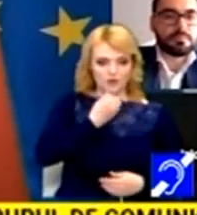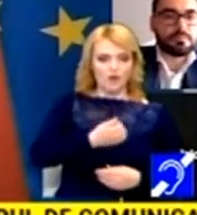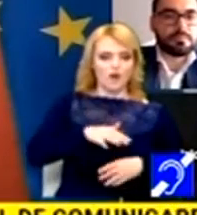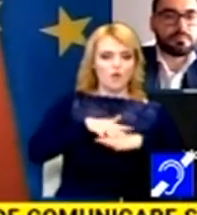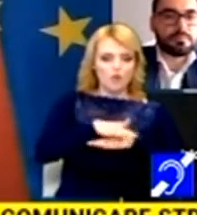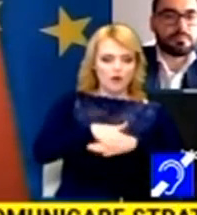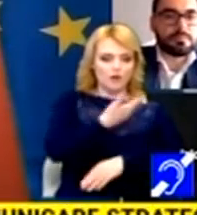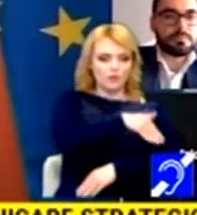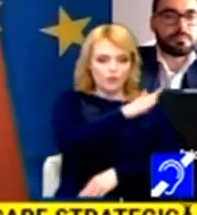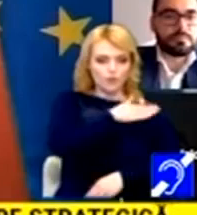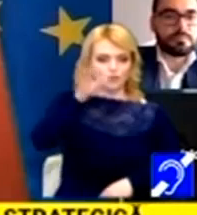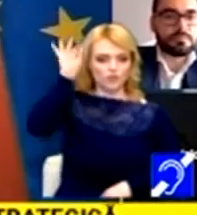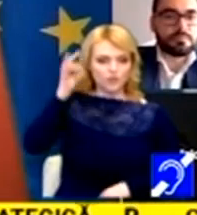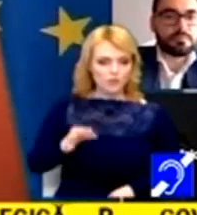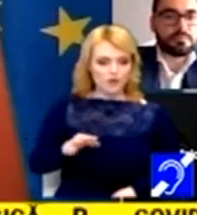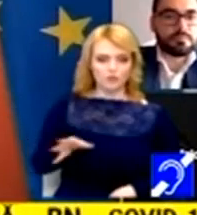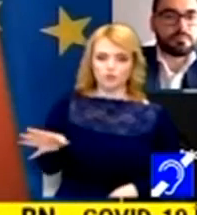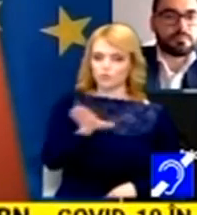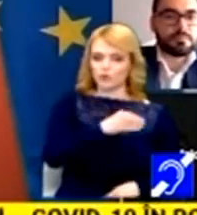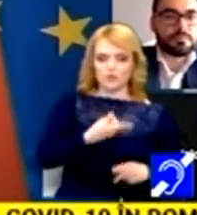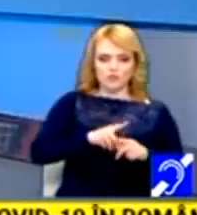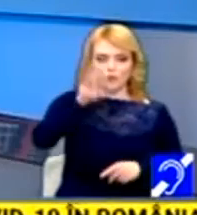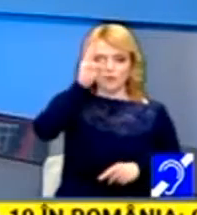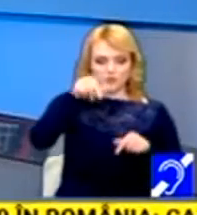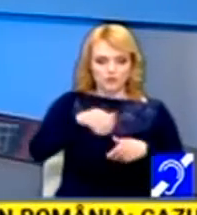Ungaria, Polonia, Germania, deci ambasadele sunt foarte...